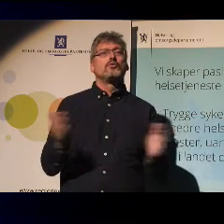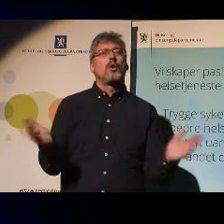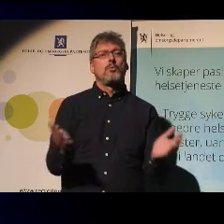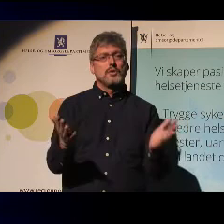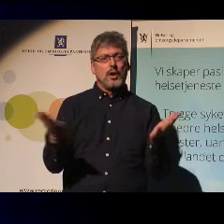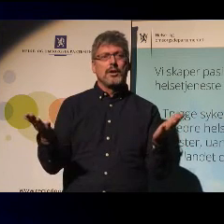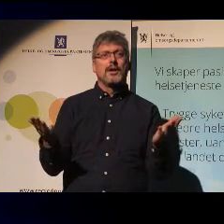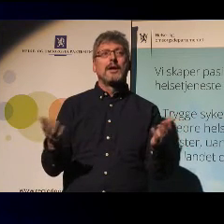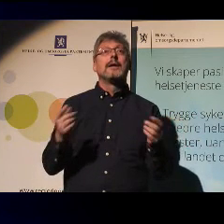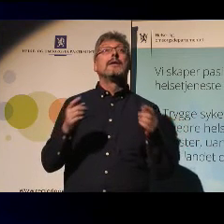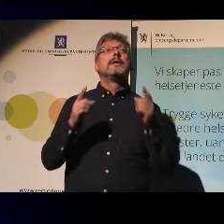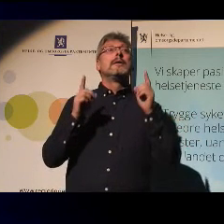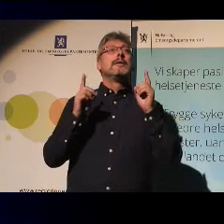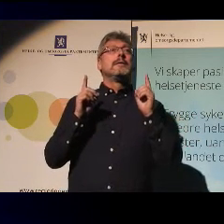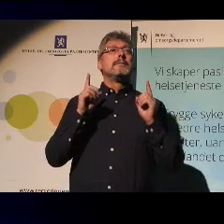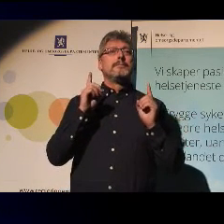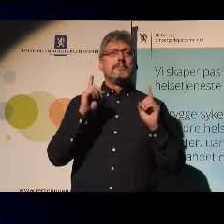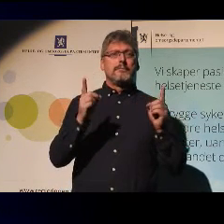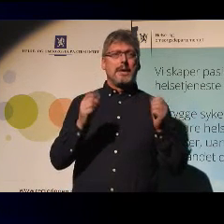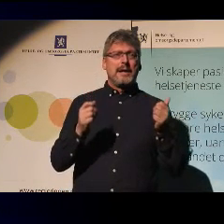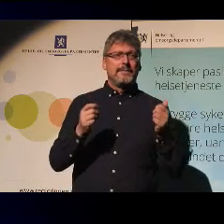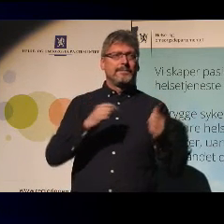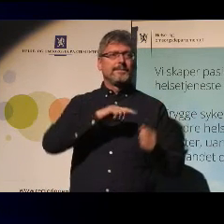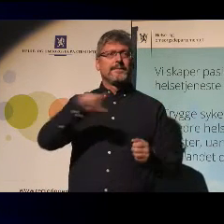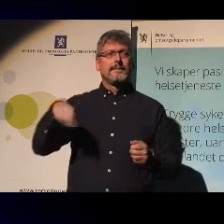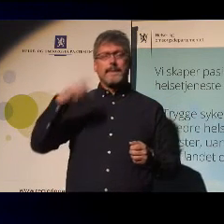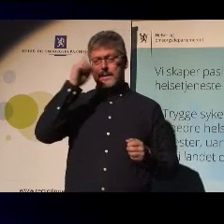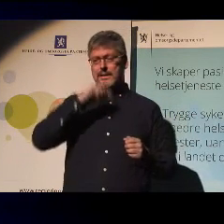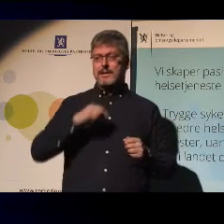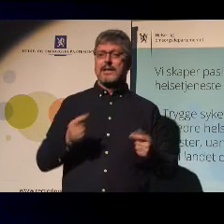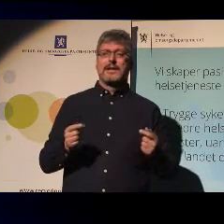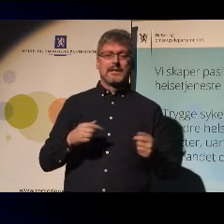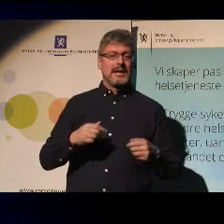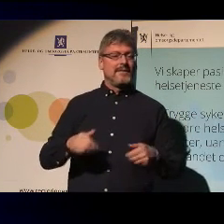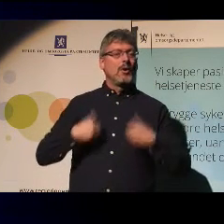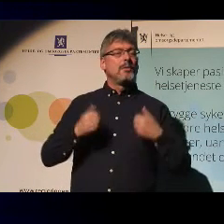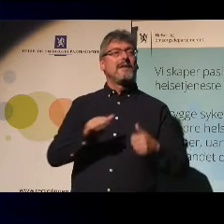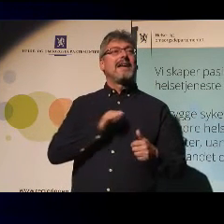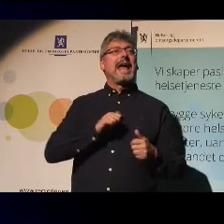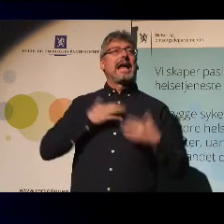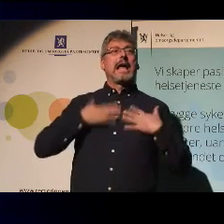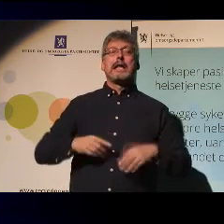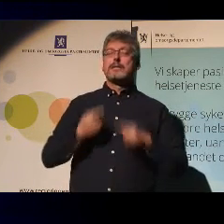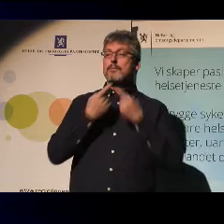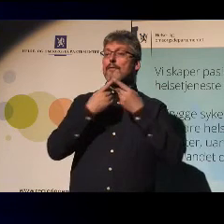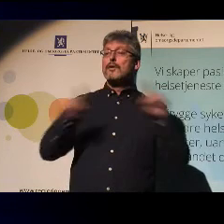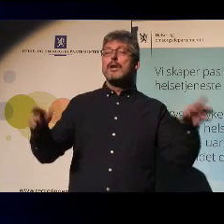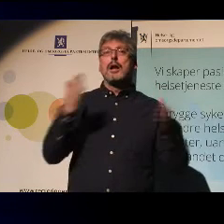Men vi mennesker, vi opplever vår egen helse på ulike måter.